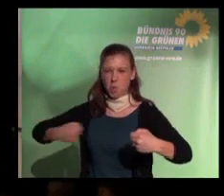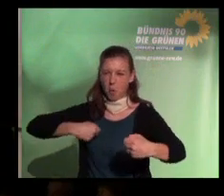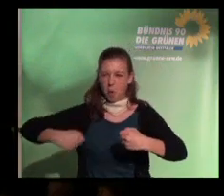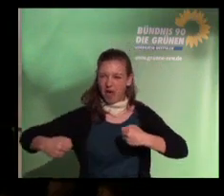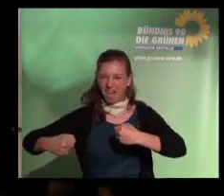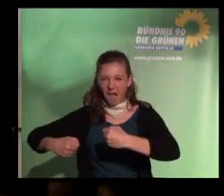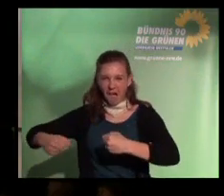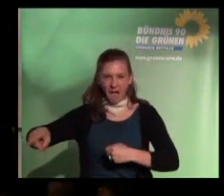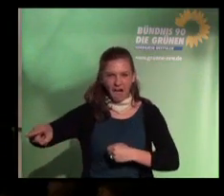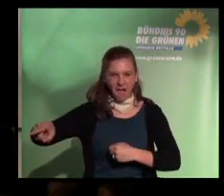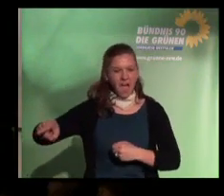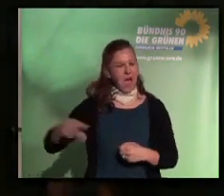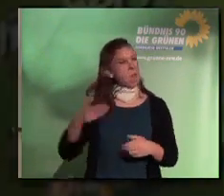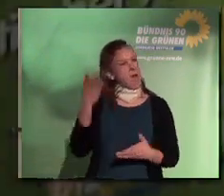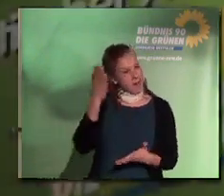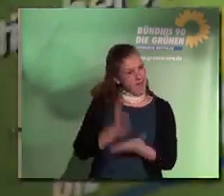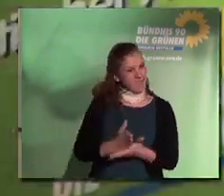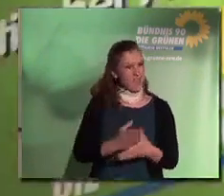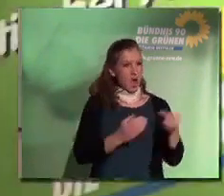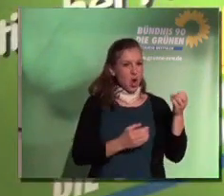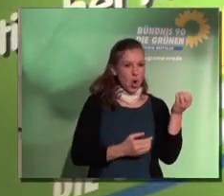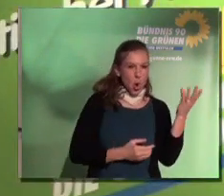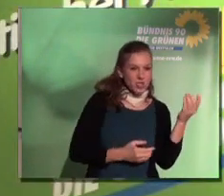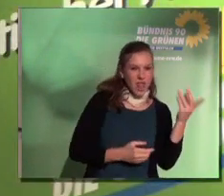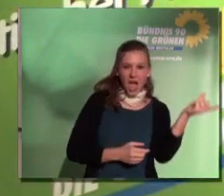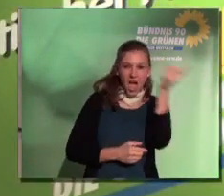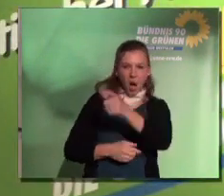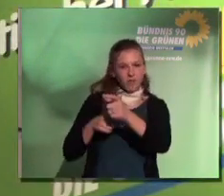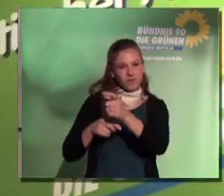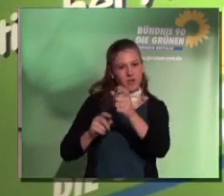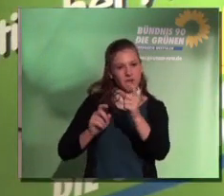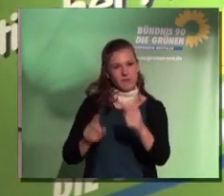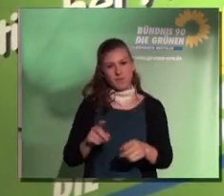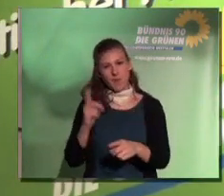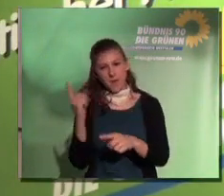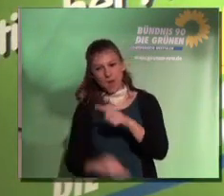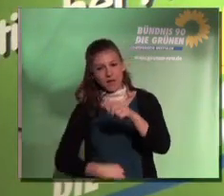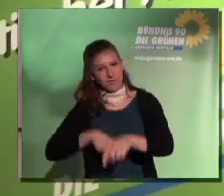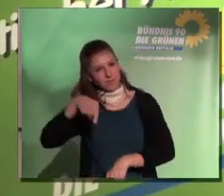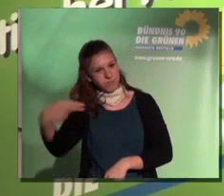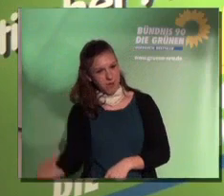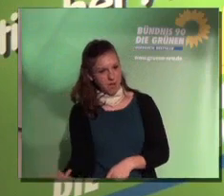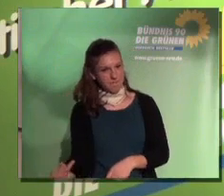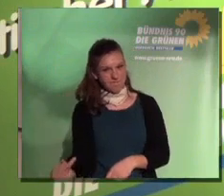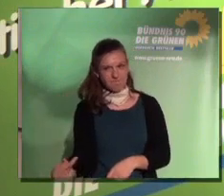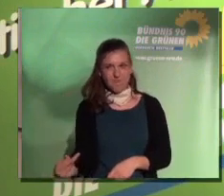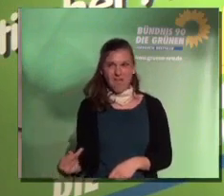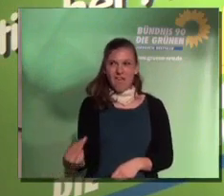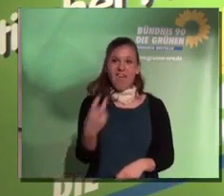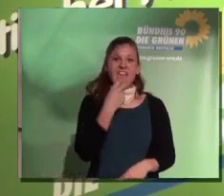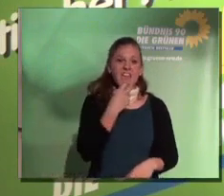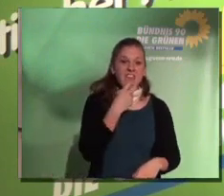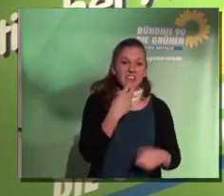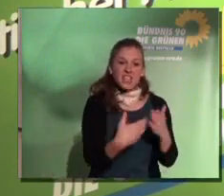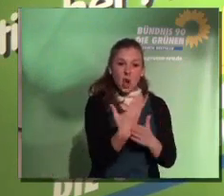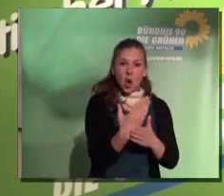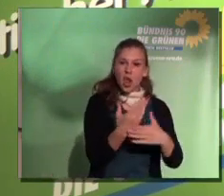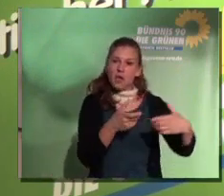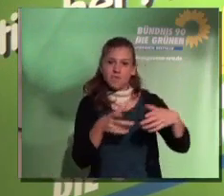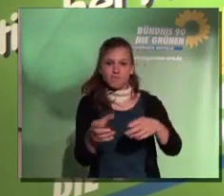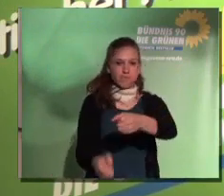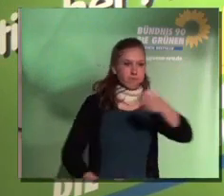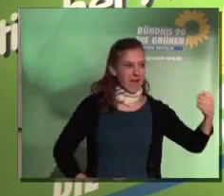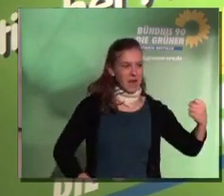am Ende legt der Rösler den Altmaier immer aufs Kreuz. Erneuerbare Energien, Rösler bremst. Mehr